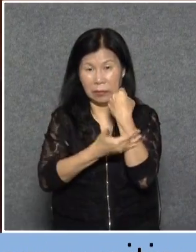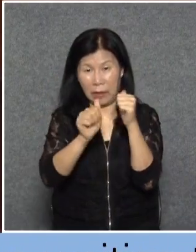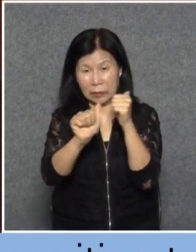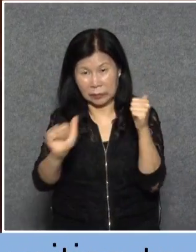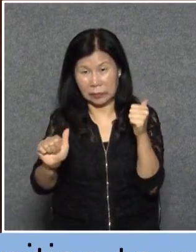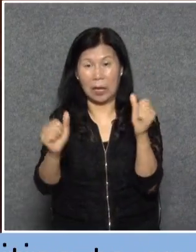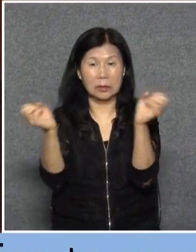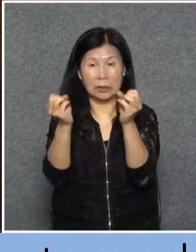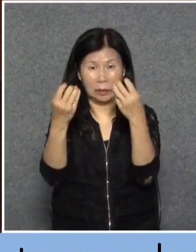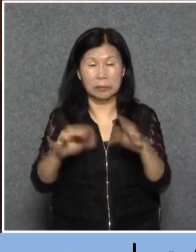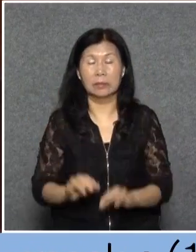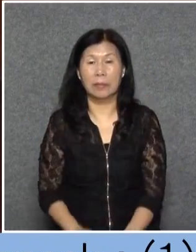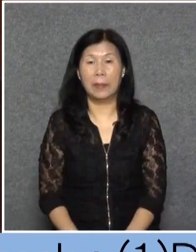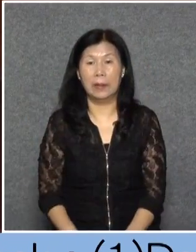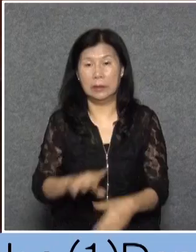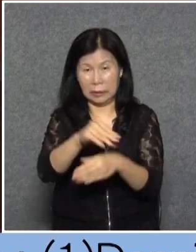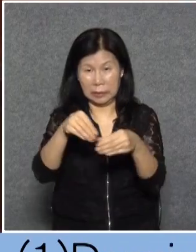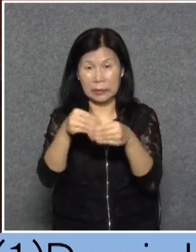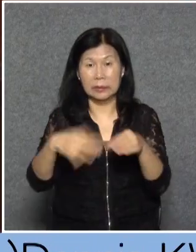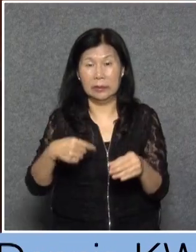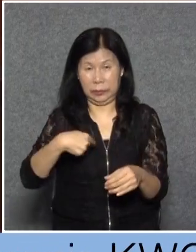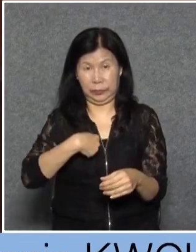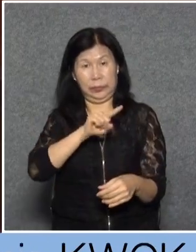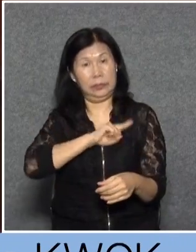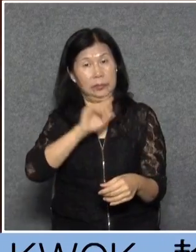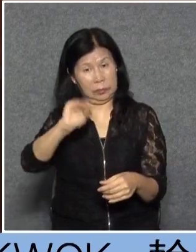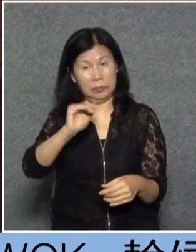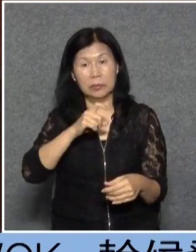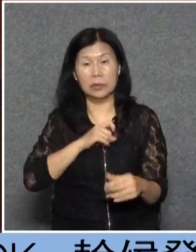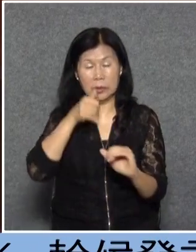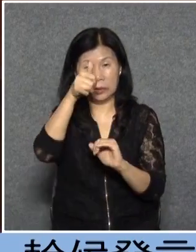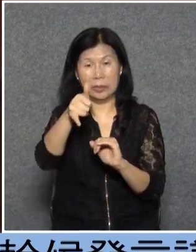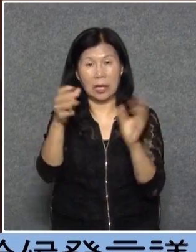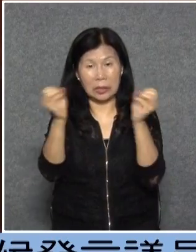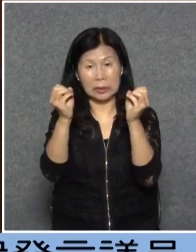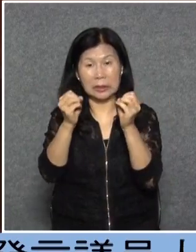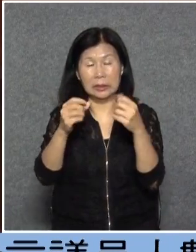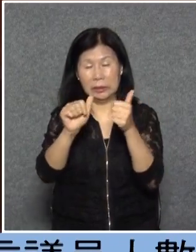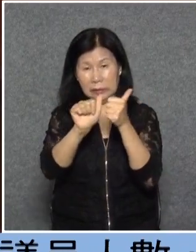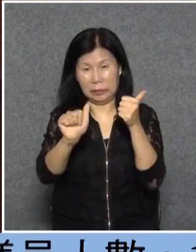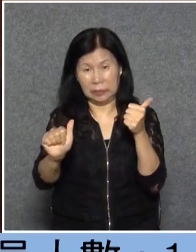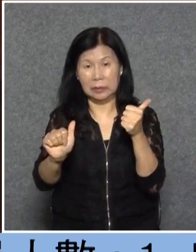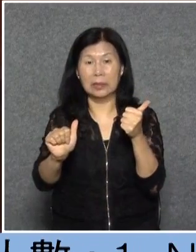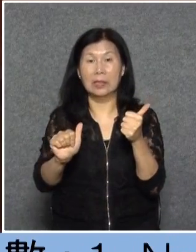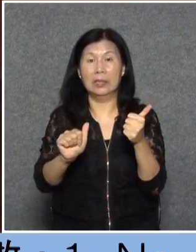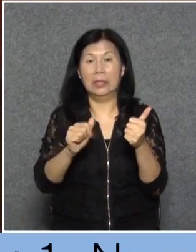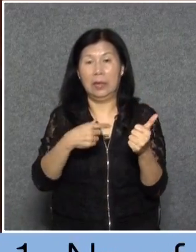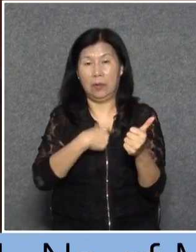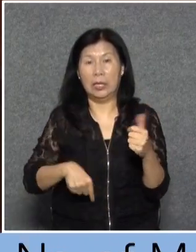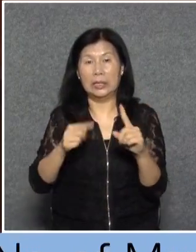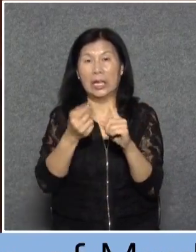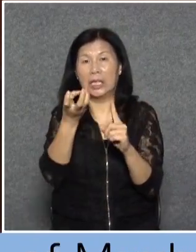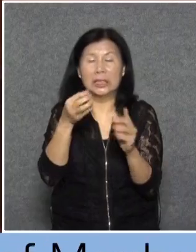間，包括本席在內，出席審議的議員是非常少的。